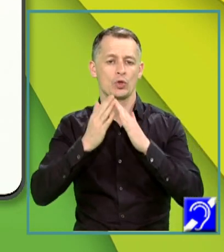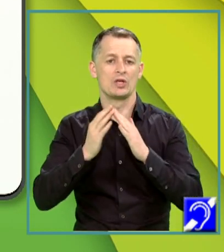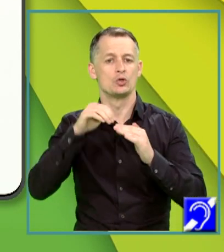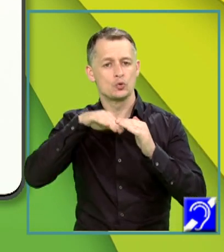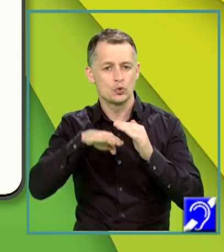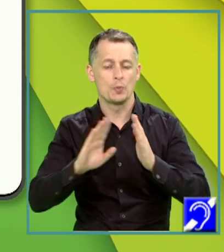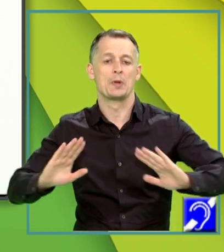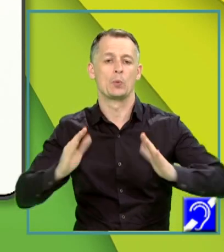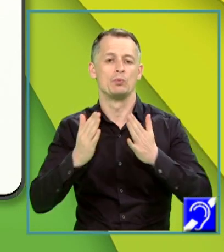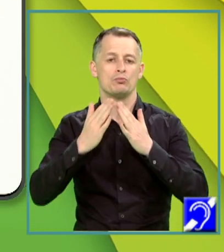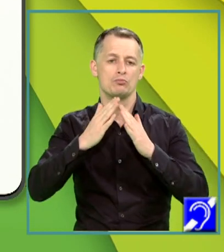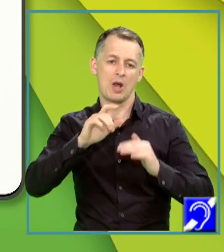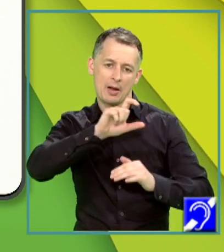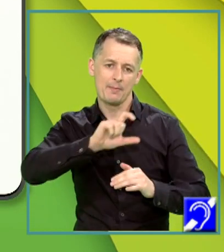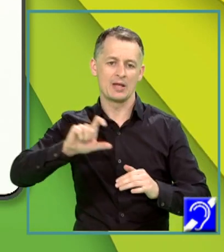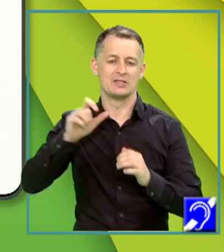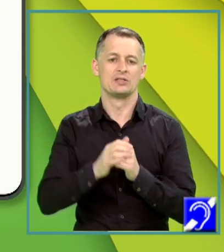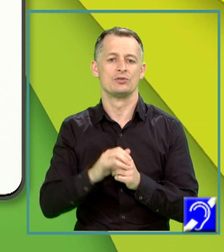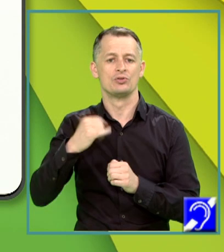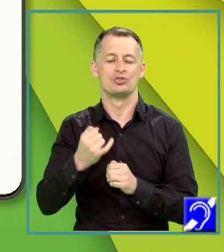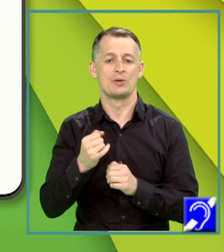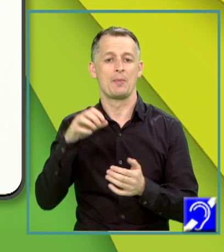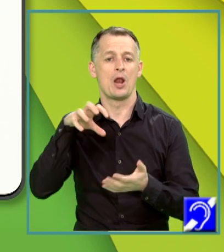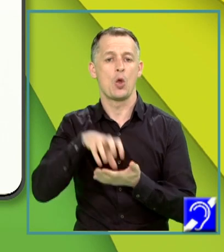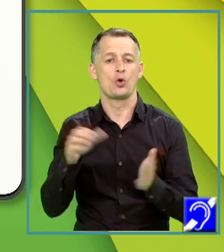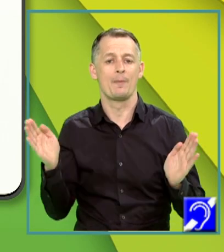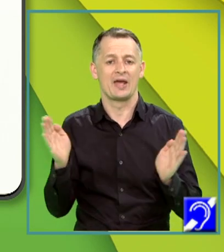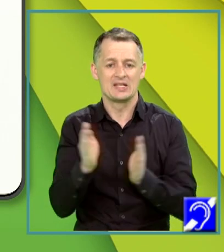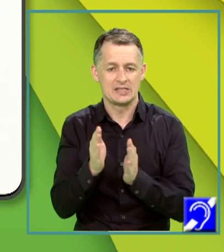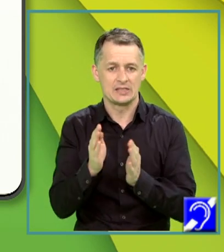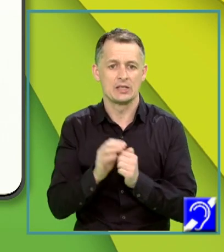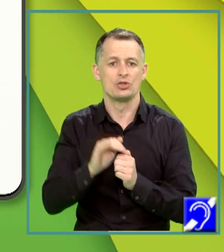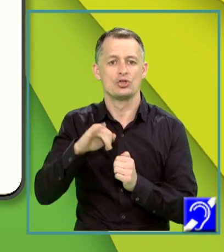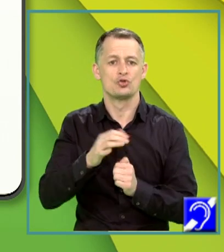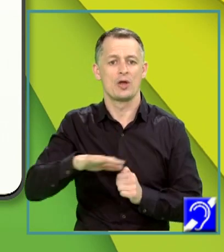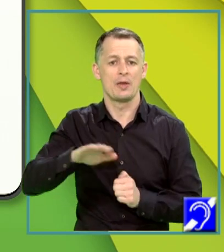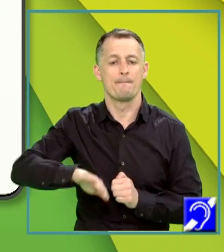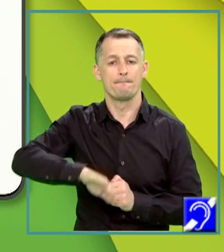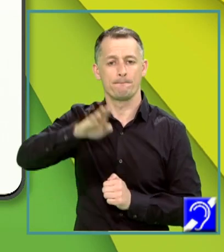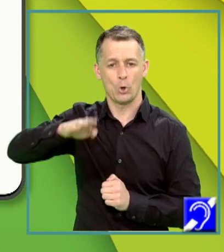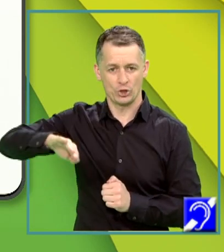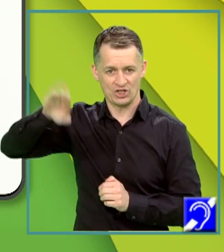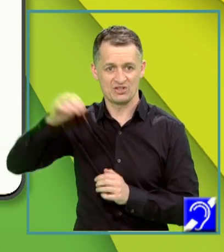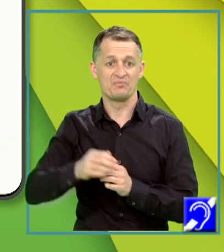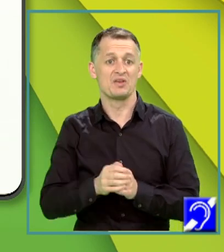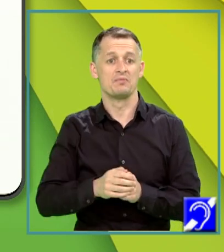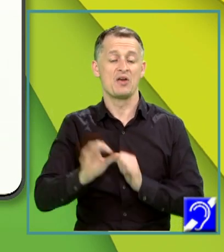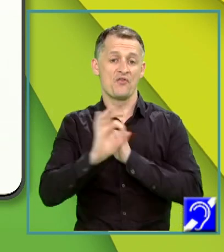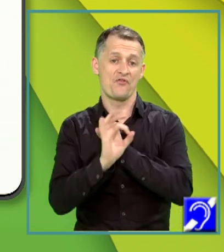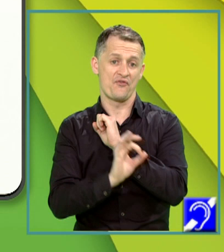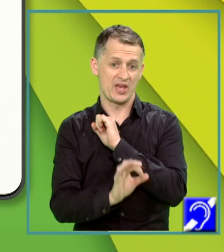subcarpatice de asemenea pe suprafete mai restranse în restul regiunilor de podiș viile și Livezile